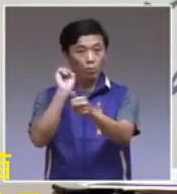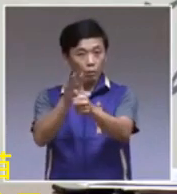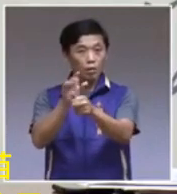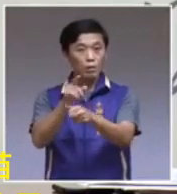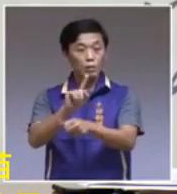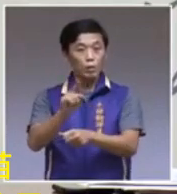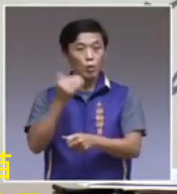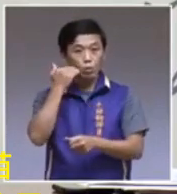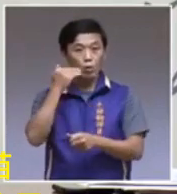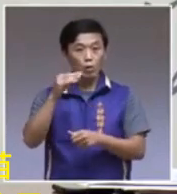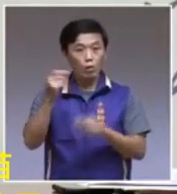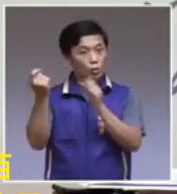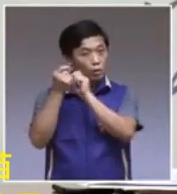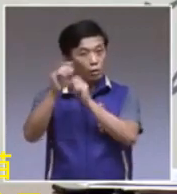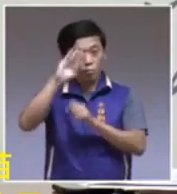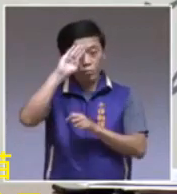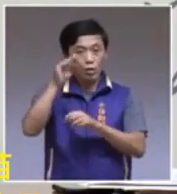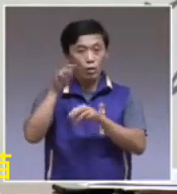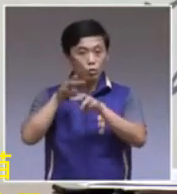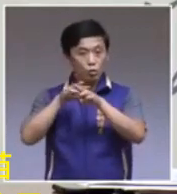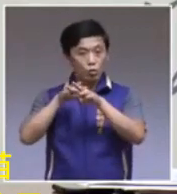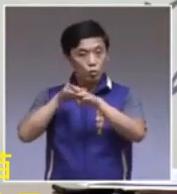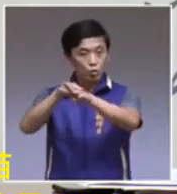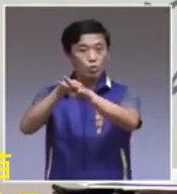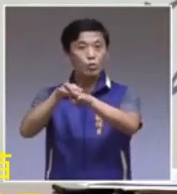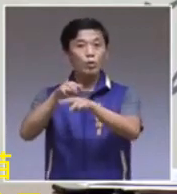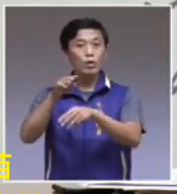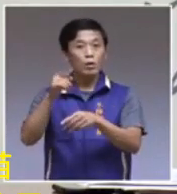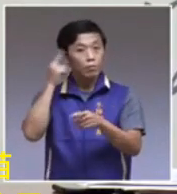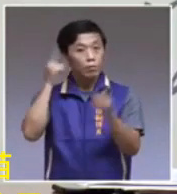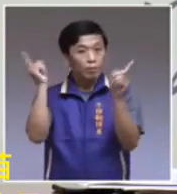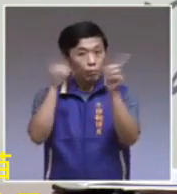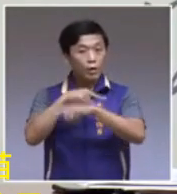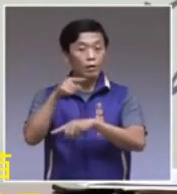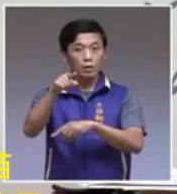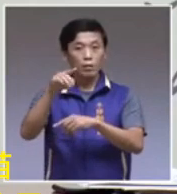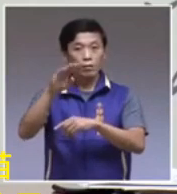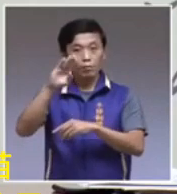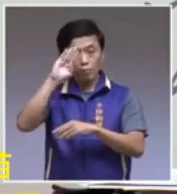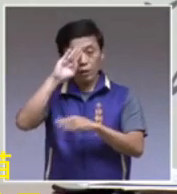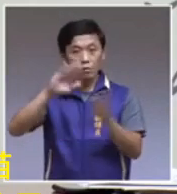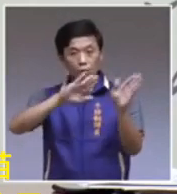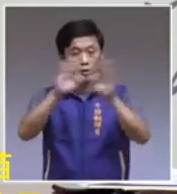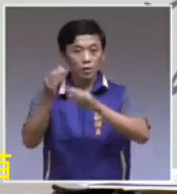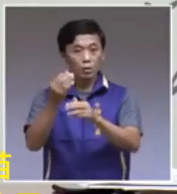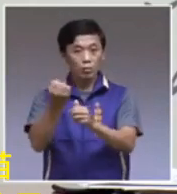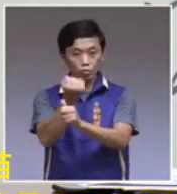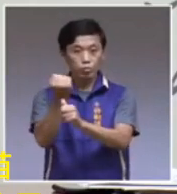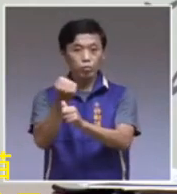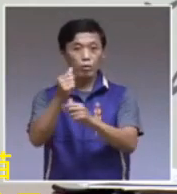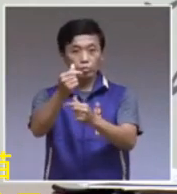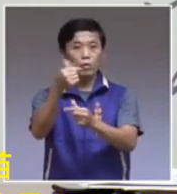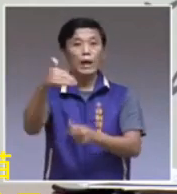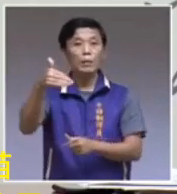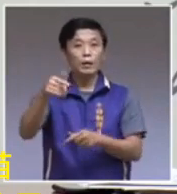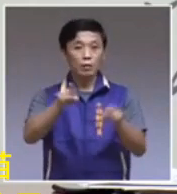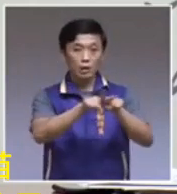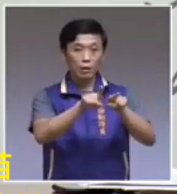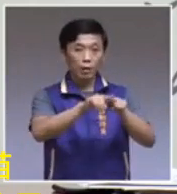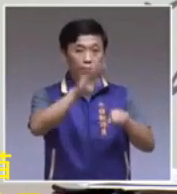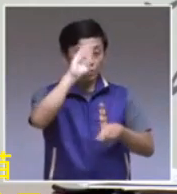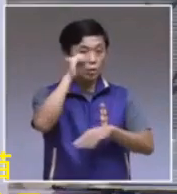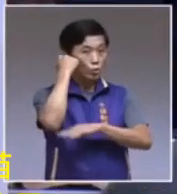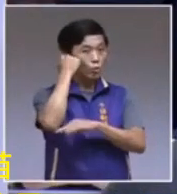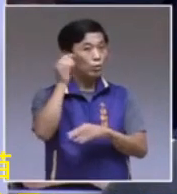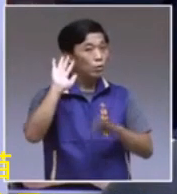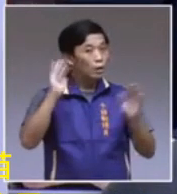出院，那刚刚出院就是表示你的病情还没有很稳定，那一般病房的话大概